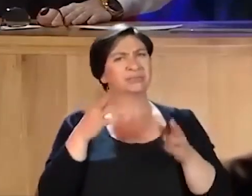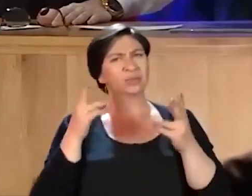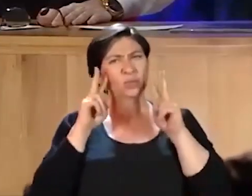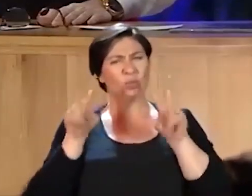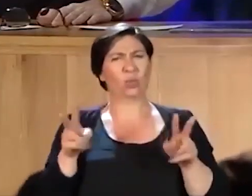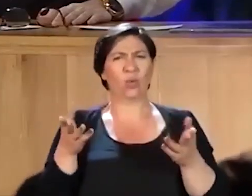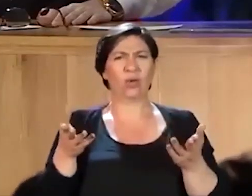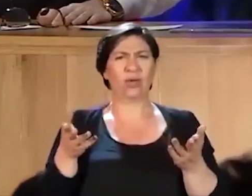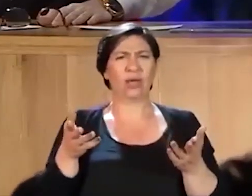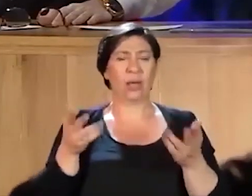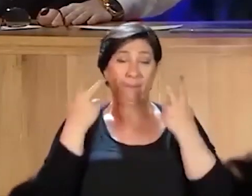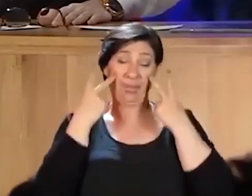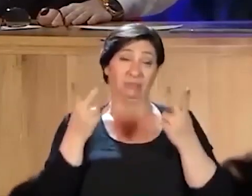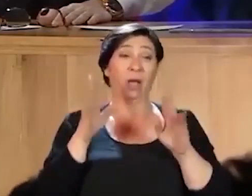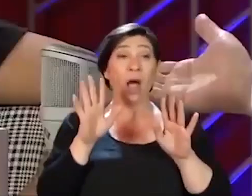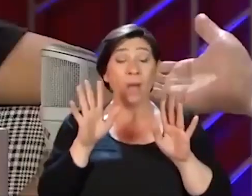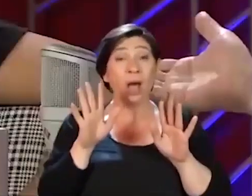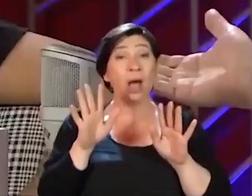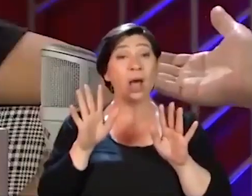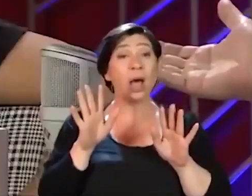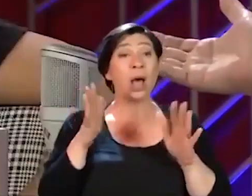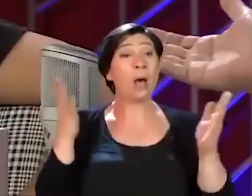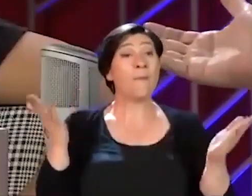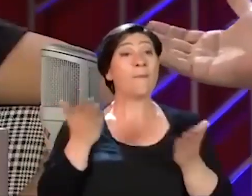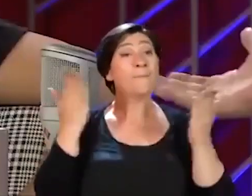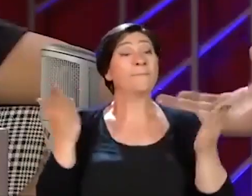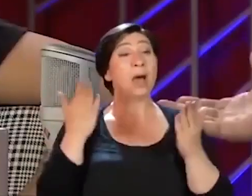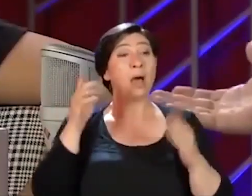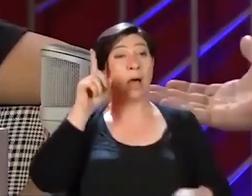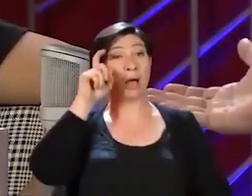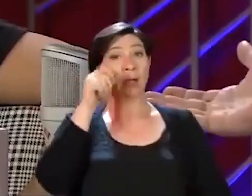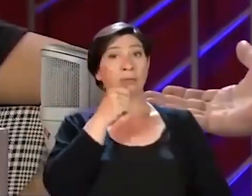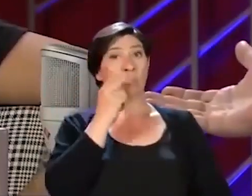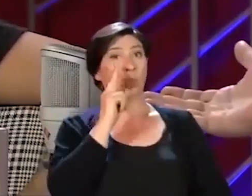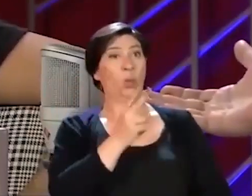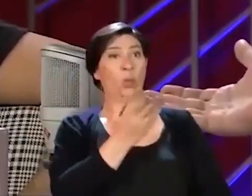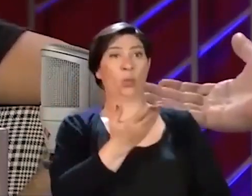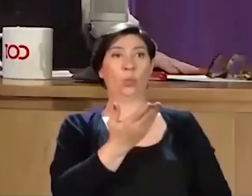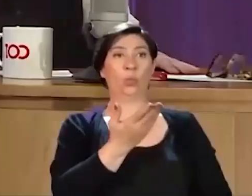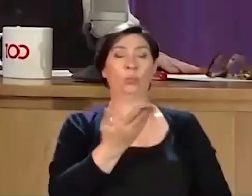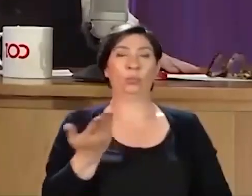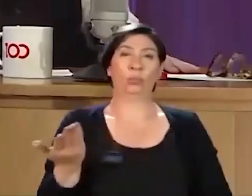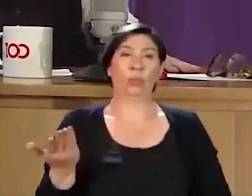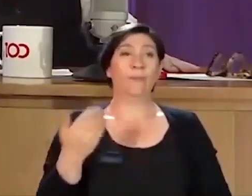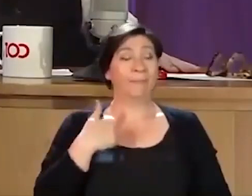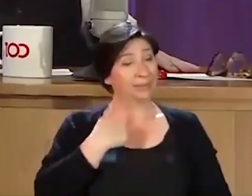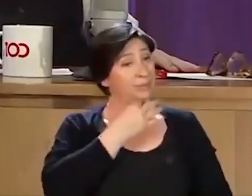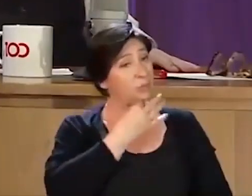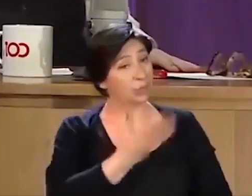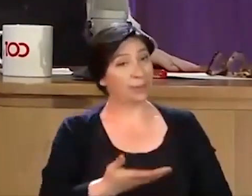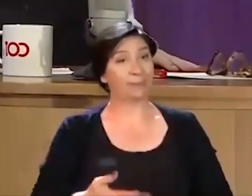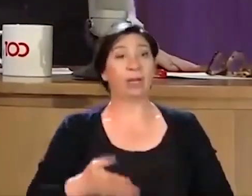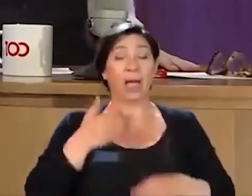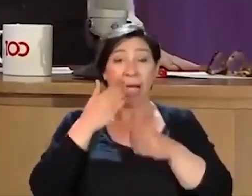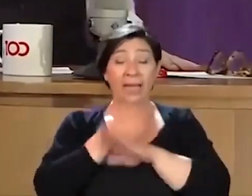duran adamlar aslında yani baktığımız zaman şunu Ben baya çok akıllı bir adam görüyorum karşı Teşekkür ederim ya Ben teşekkür ederim